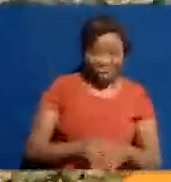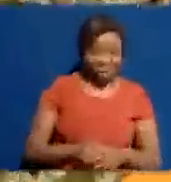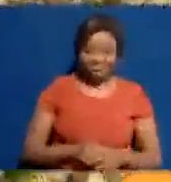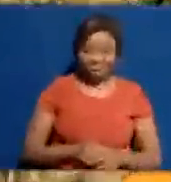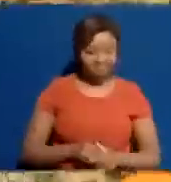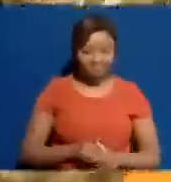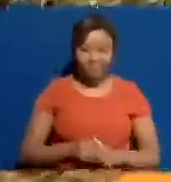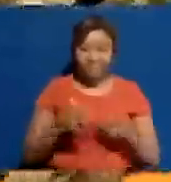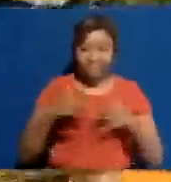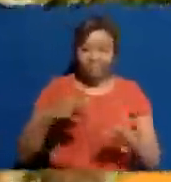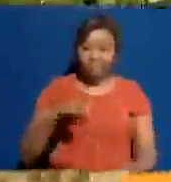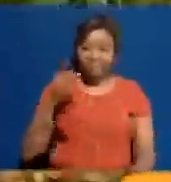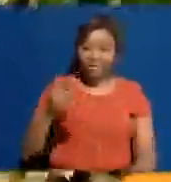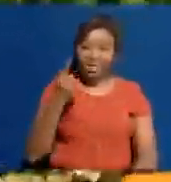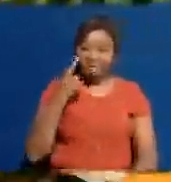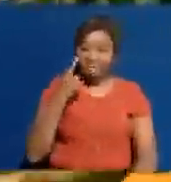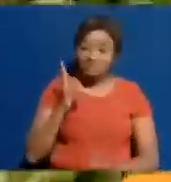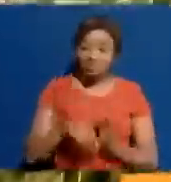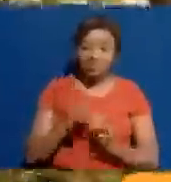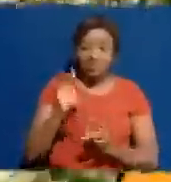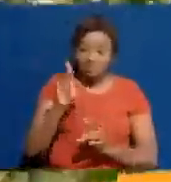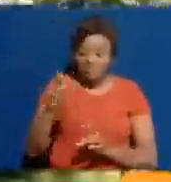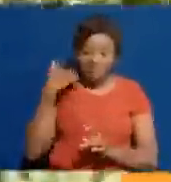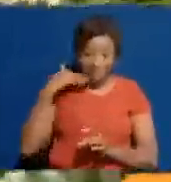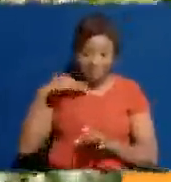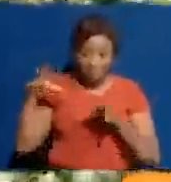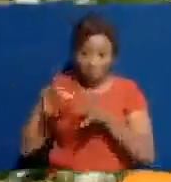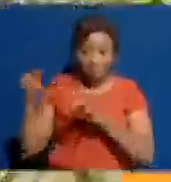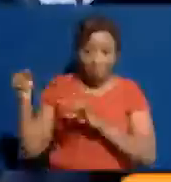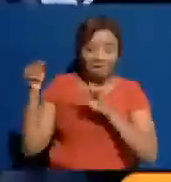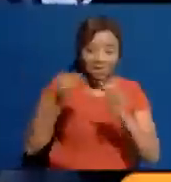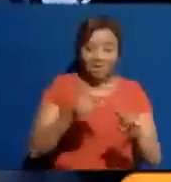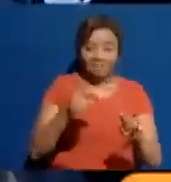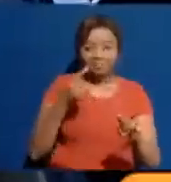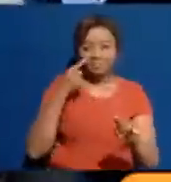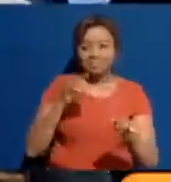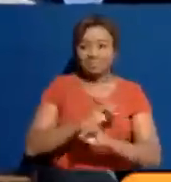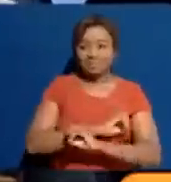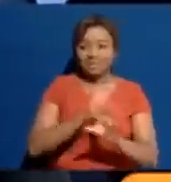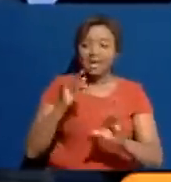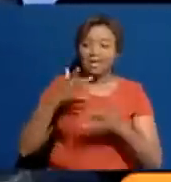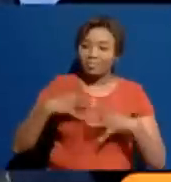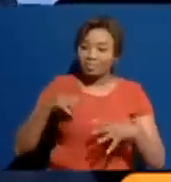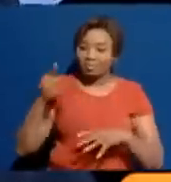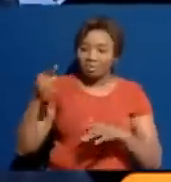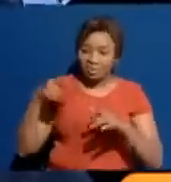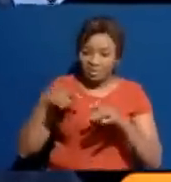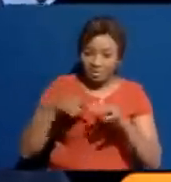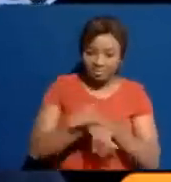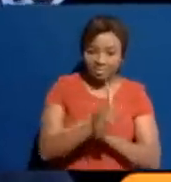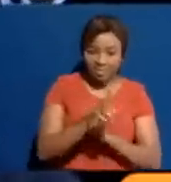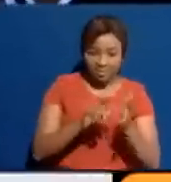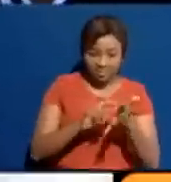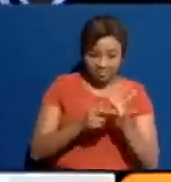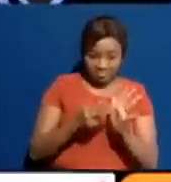Walioshuhudia wanasema kuanzia mwanzo nia ya wavamizi hao ilikuwa wazi. Wale watu waliweza kuingia hapa sio watu ambao